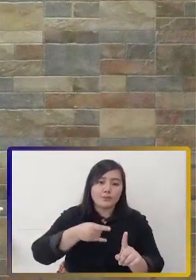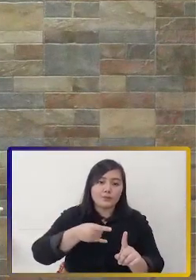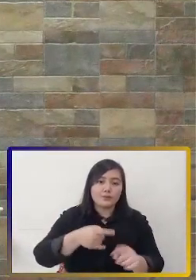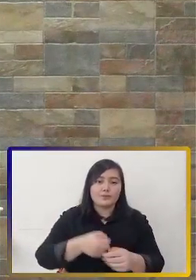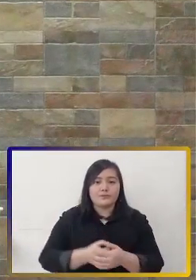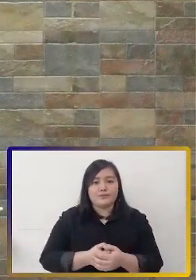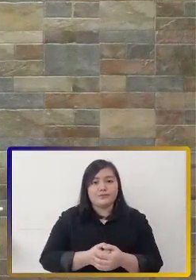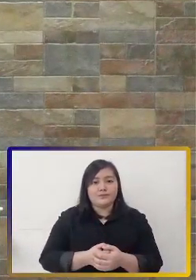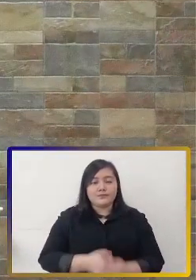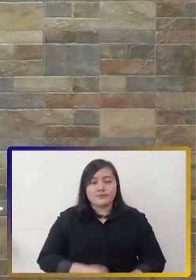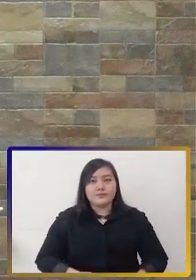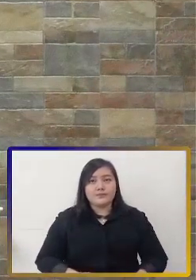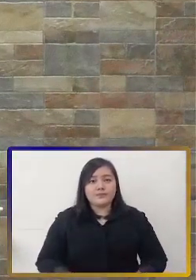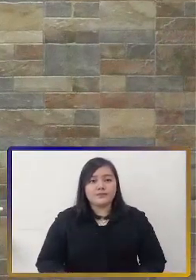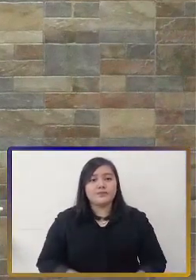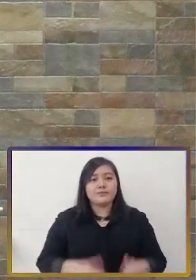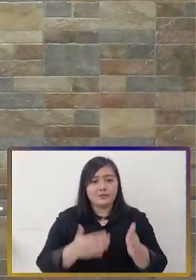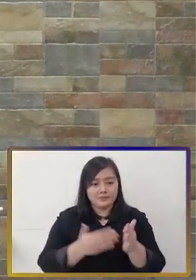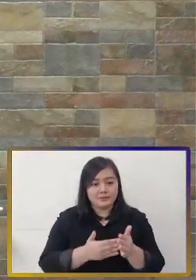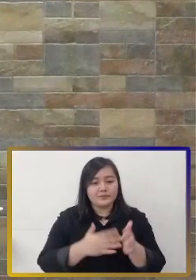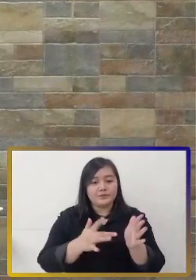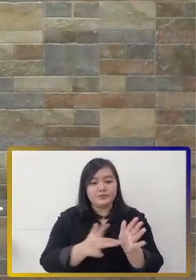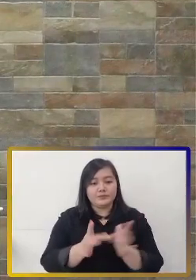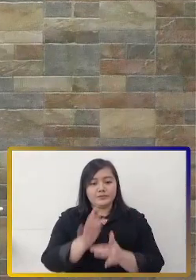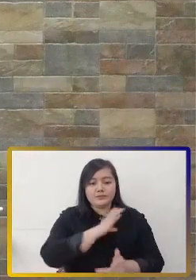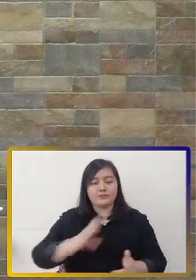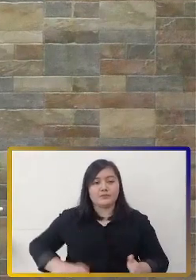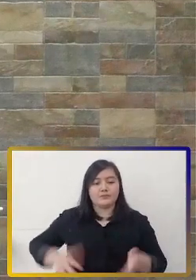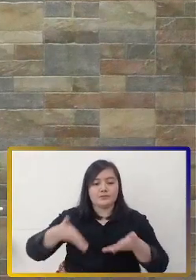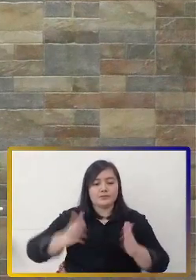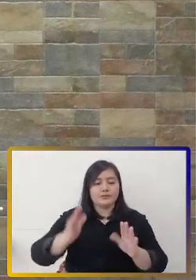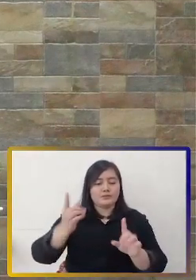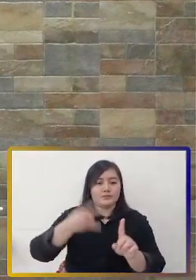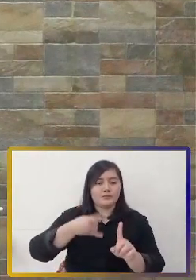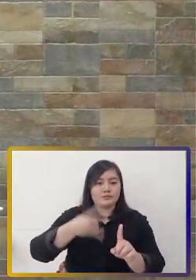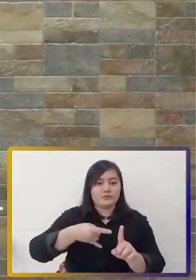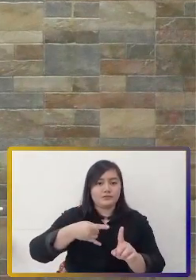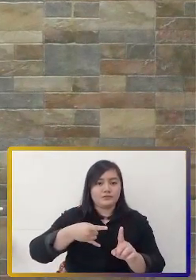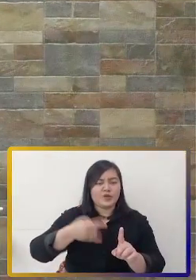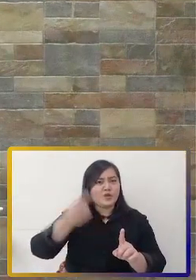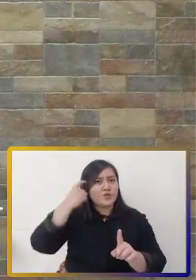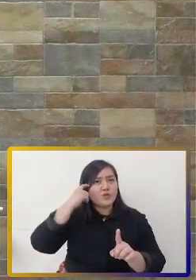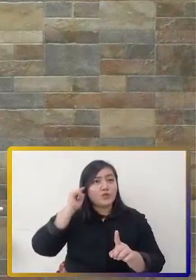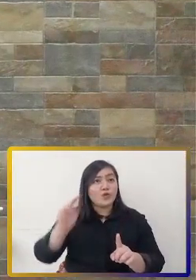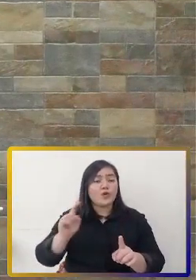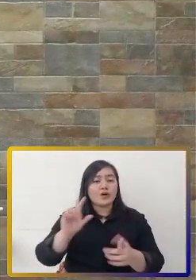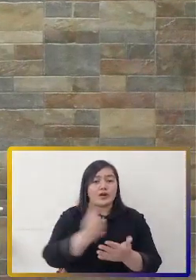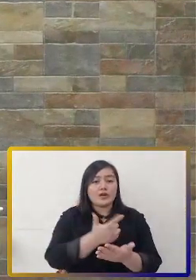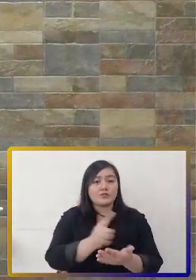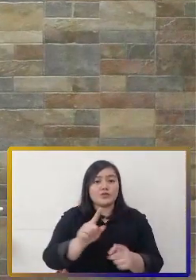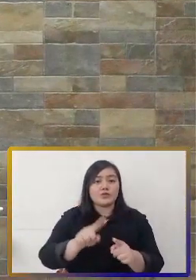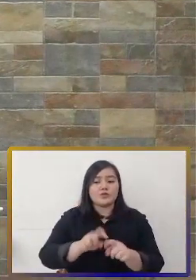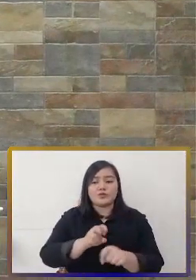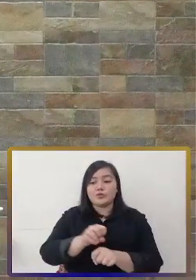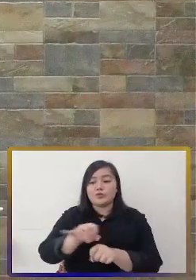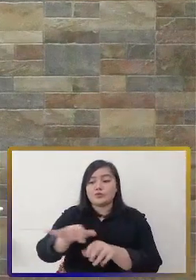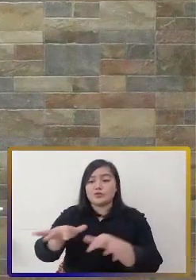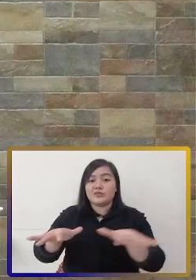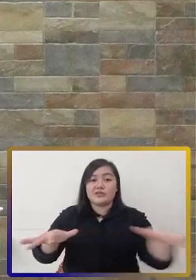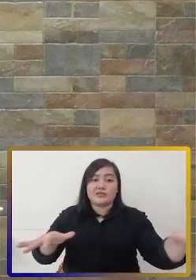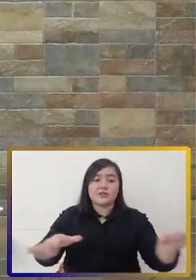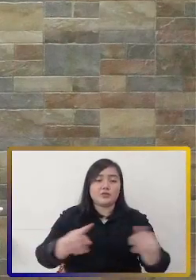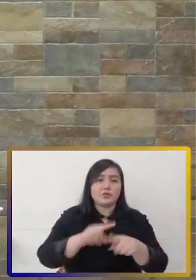persecution. Alright? Para maging maliwanag po sa atin yan. In fact, mga kapatid, oy, baka magtaka tayo. Oy, paano